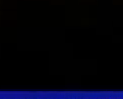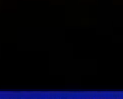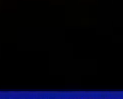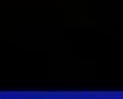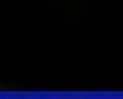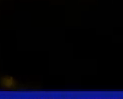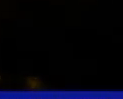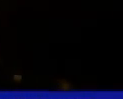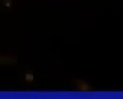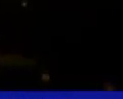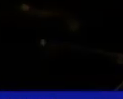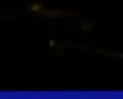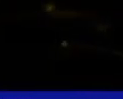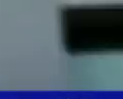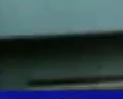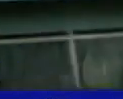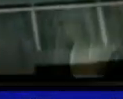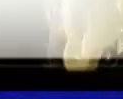yusof